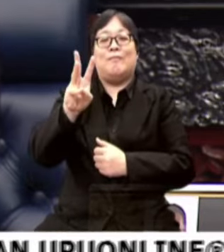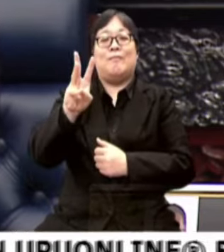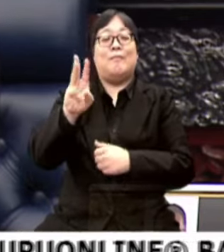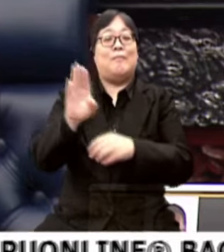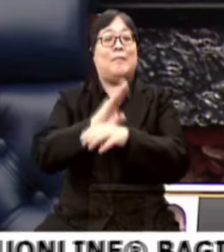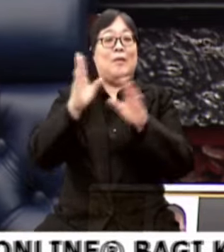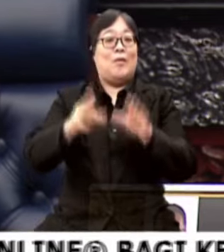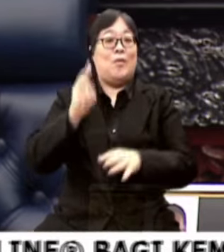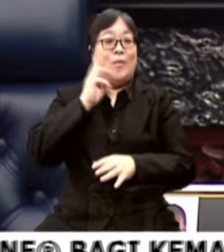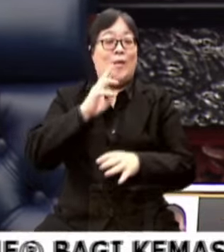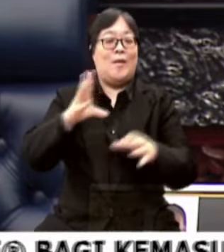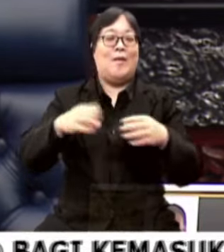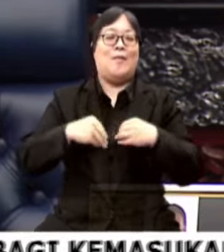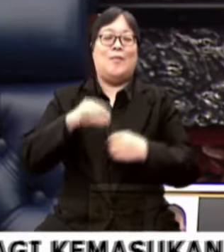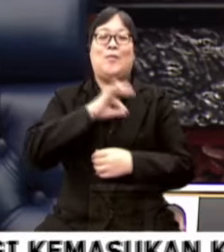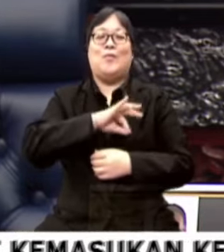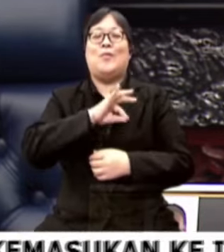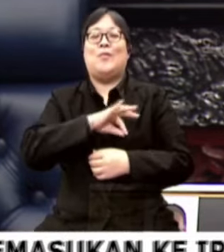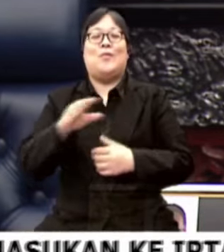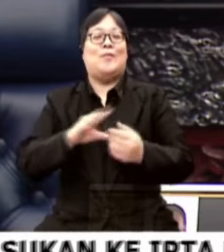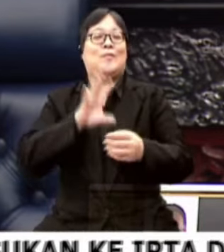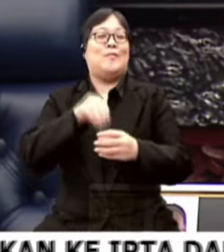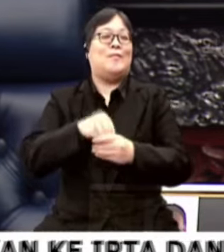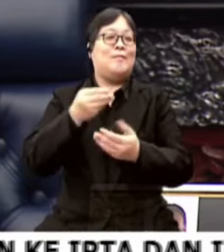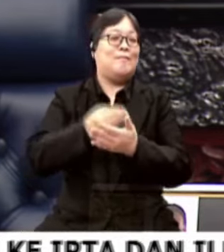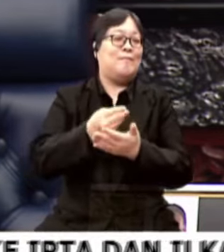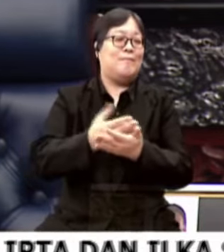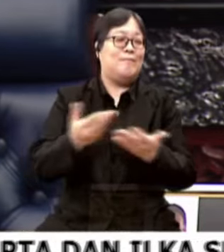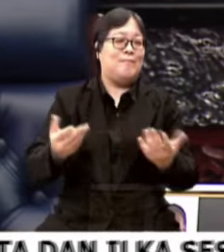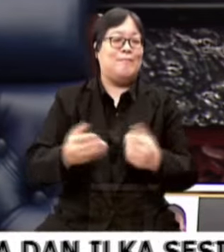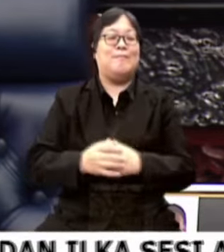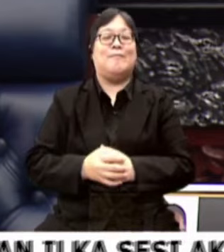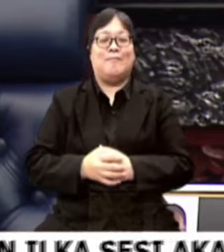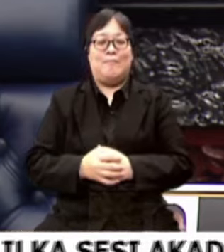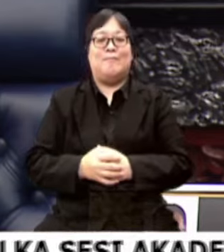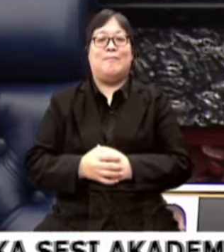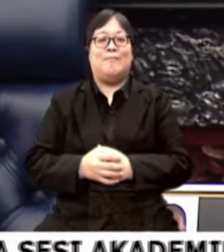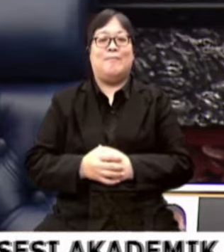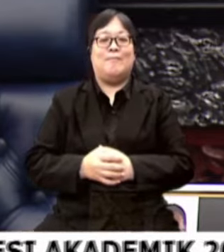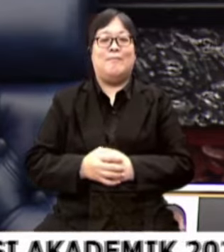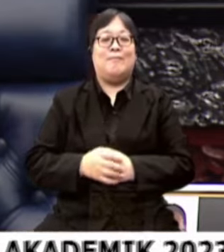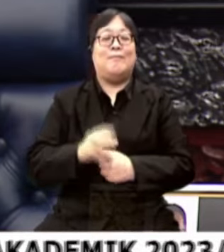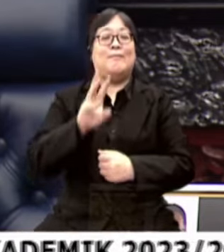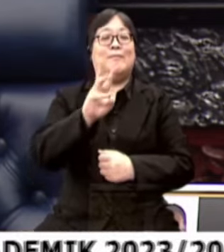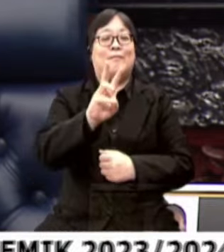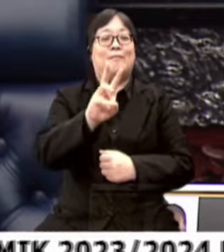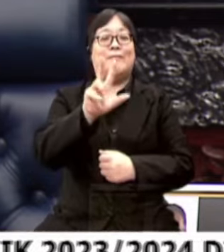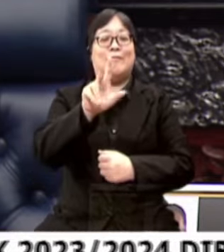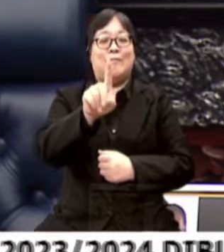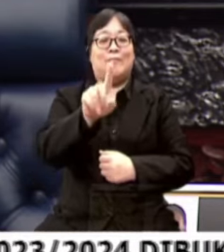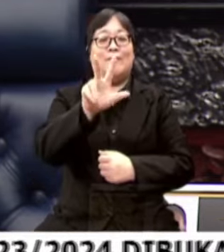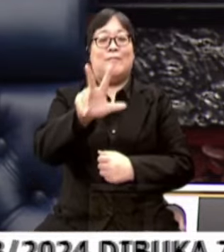telah menerima manfaat program dengan melibatkan peruntukan berjumlah Ringgit Malaysia